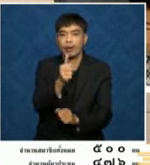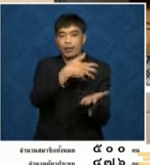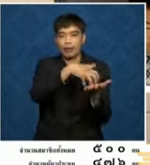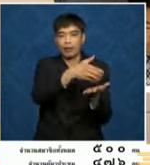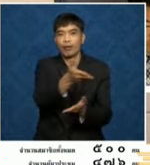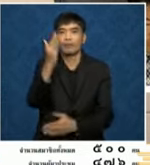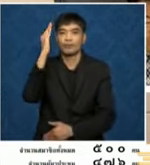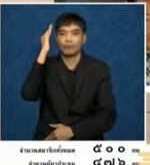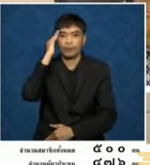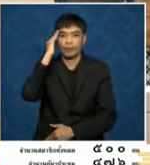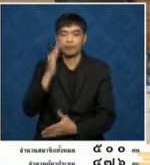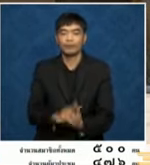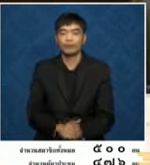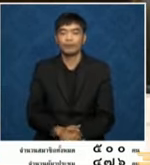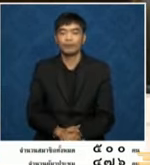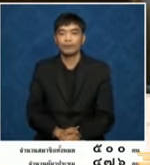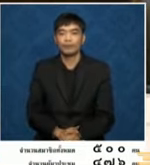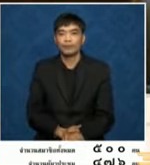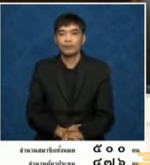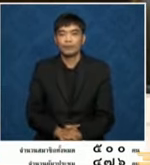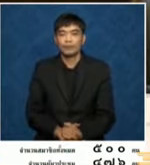ณครับ